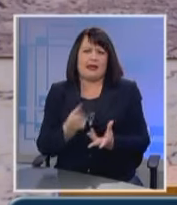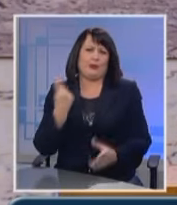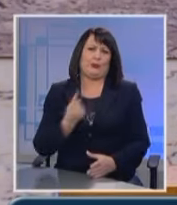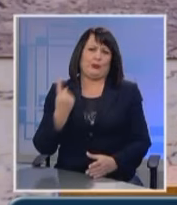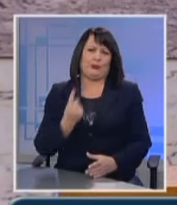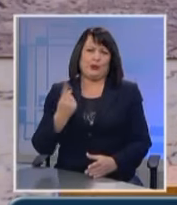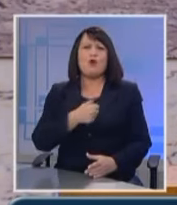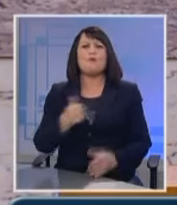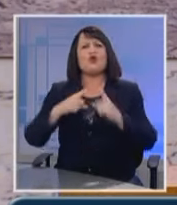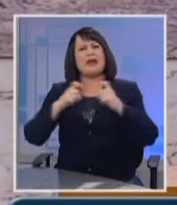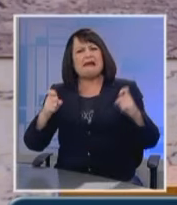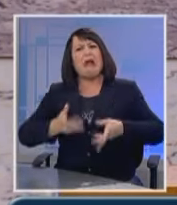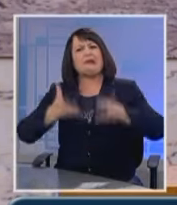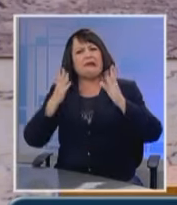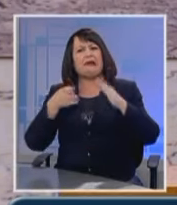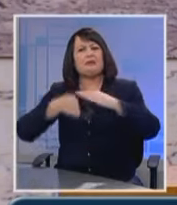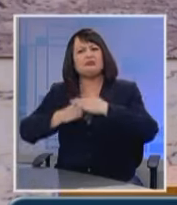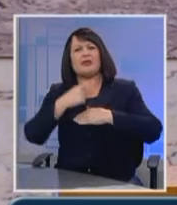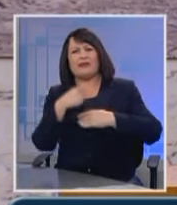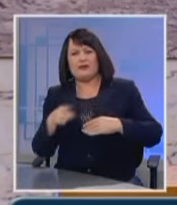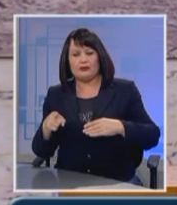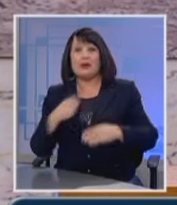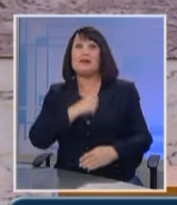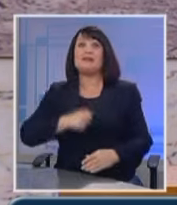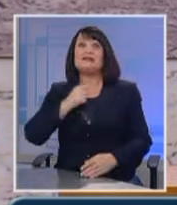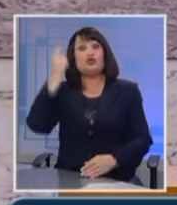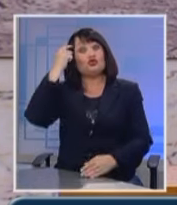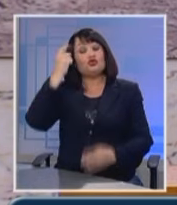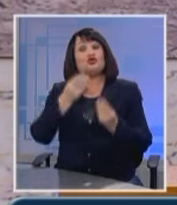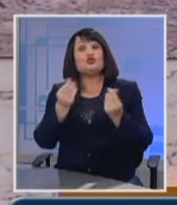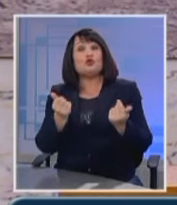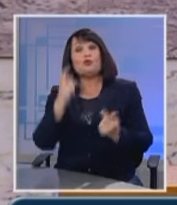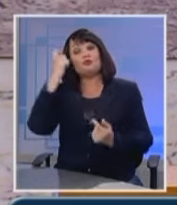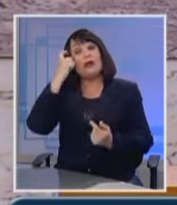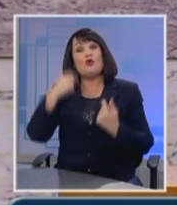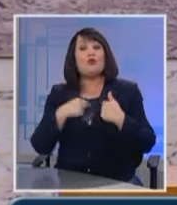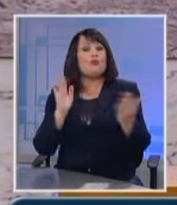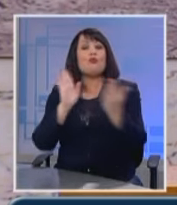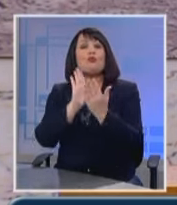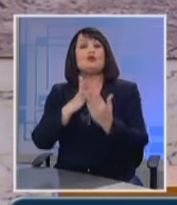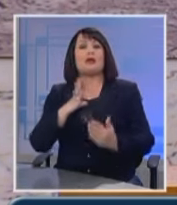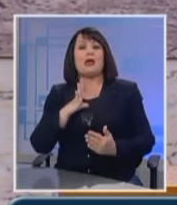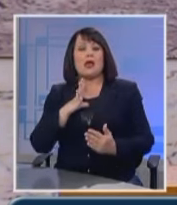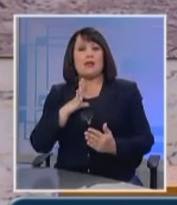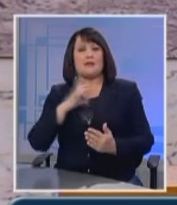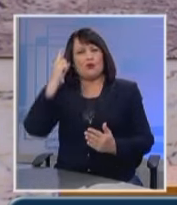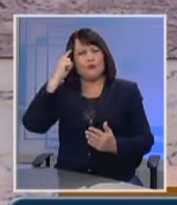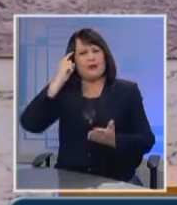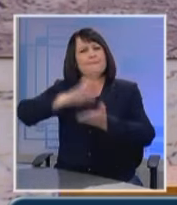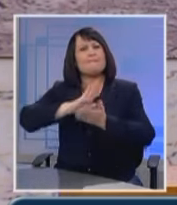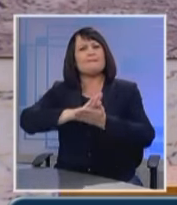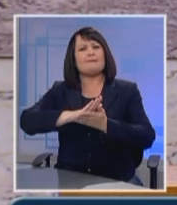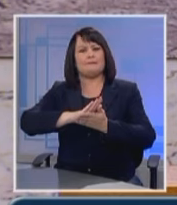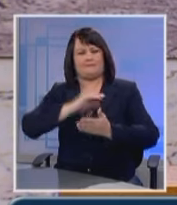είναι μόνο υλικά. Είναι δυστυχώς εμπόδια νοοτροπίας, εμπόδια που πηγάζουν από βαθιά ριζωμένες